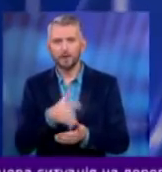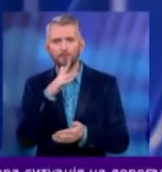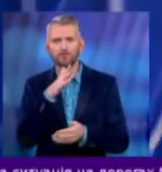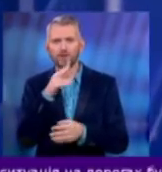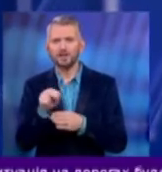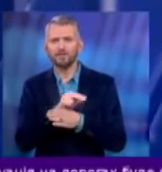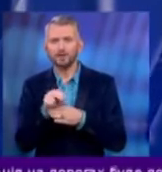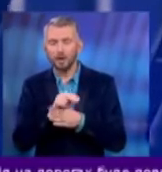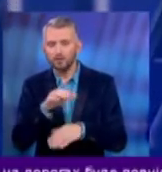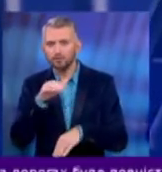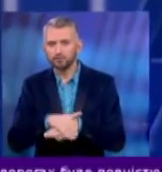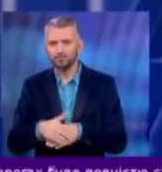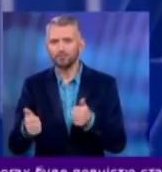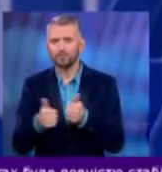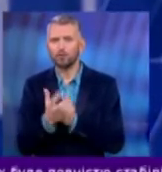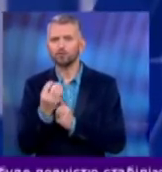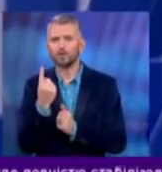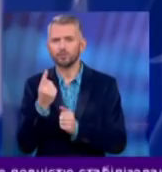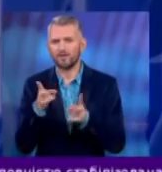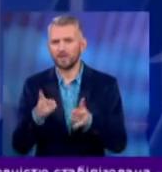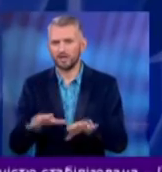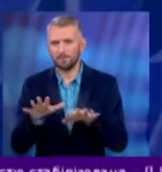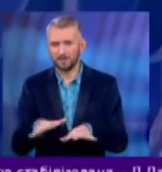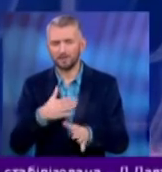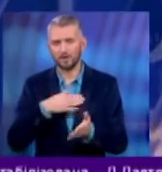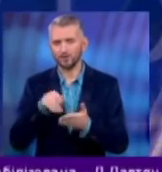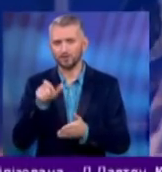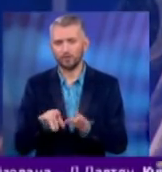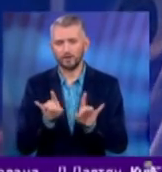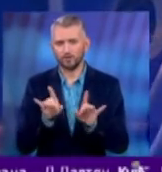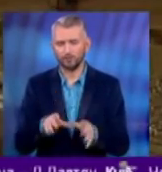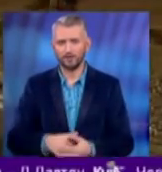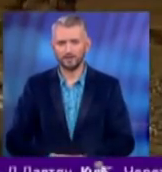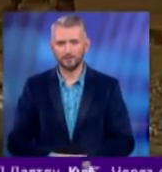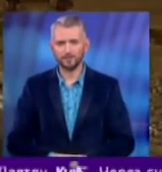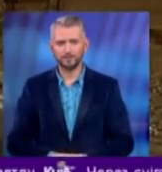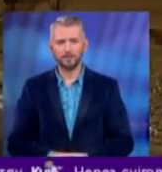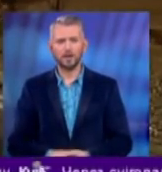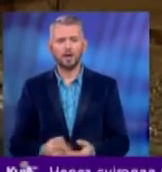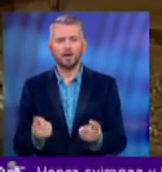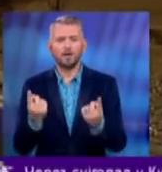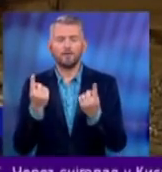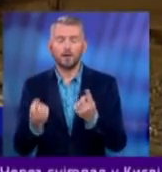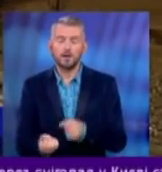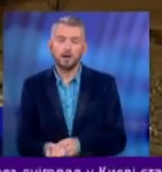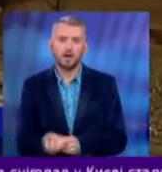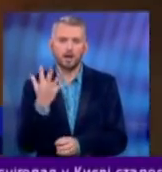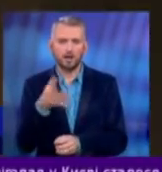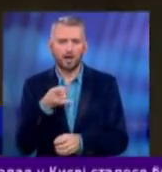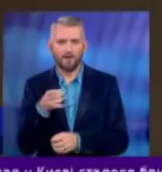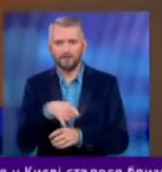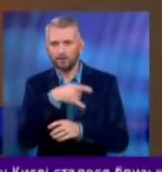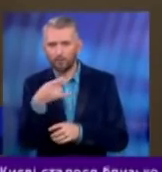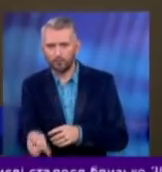комунальники виявили поруч іще одне аварійне місце. Вікторія Кисельова розповість. Величезний гейзер, автівка у прірві